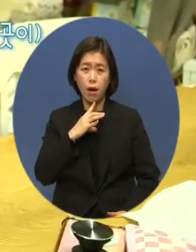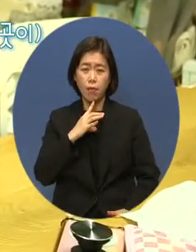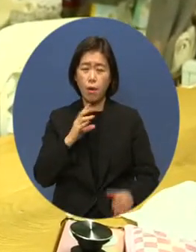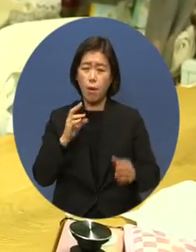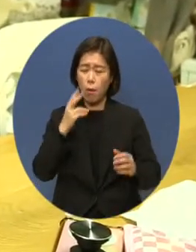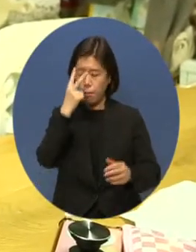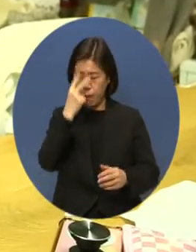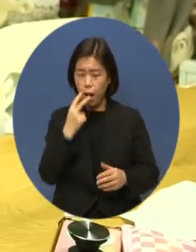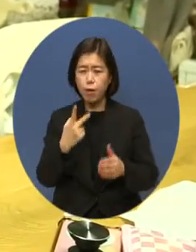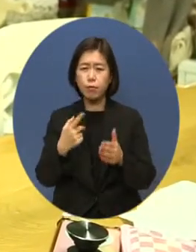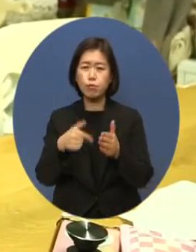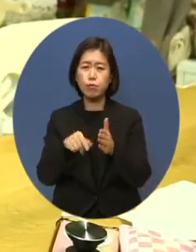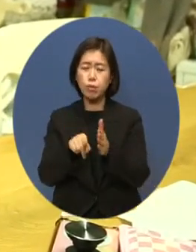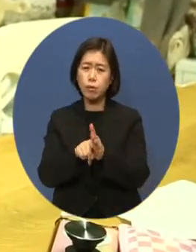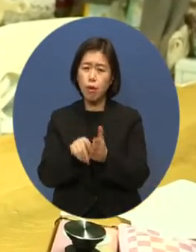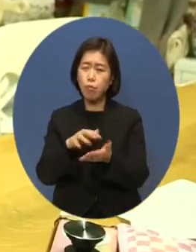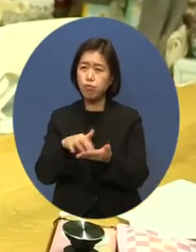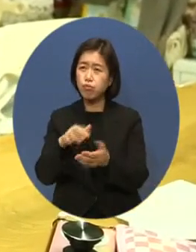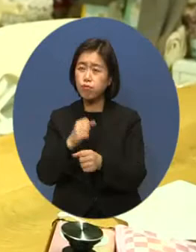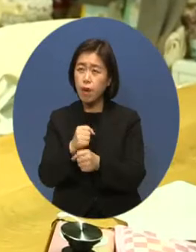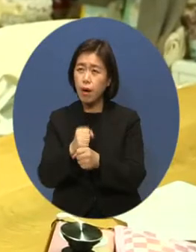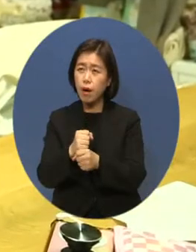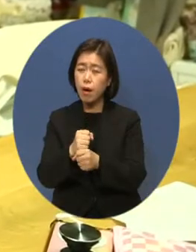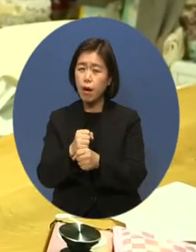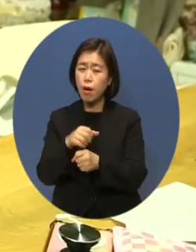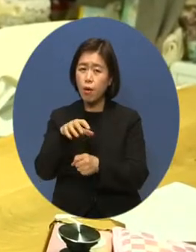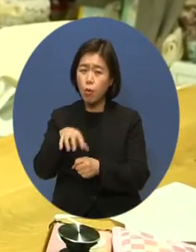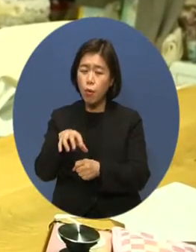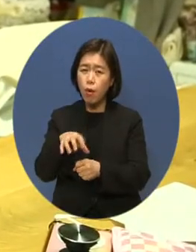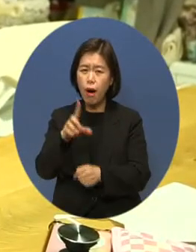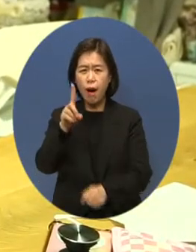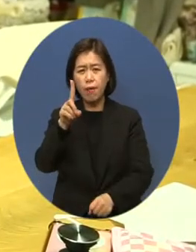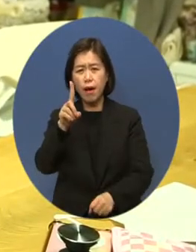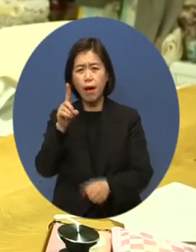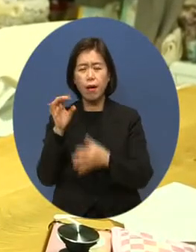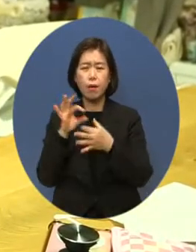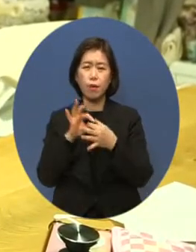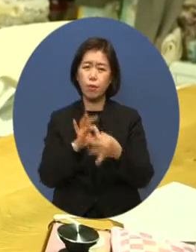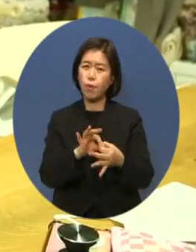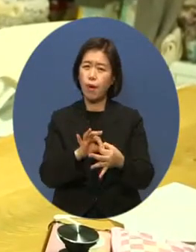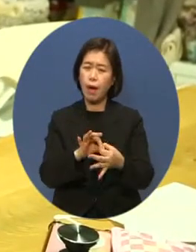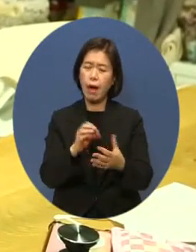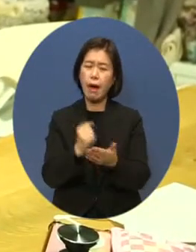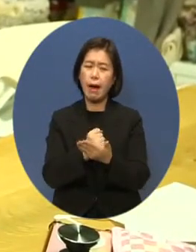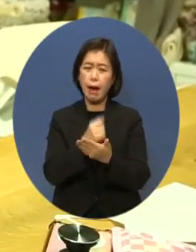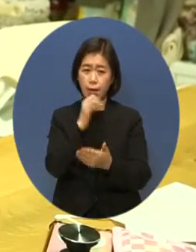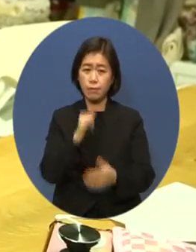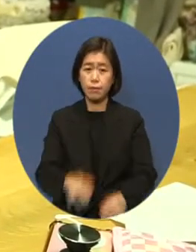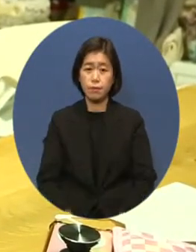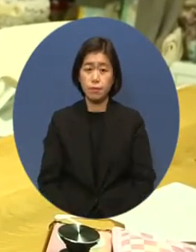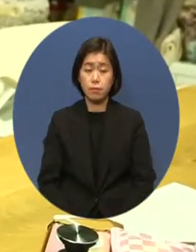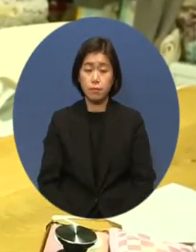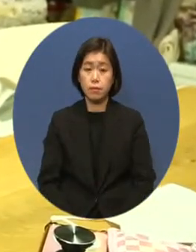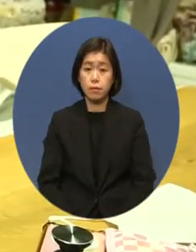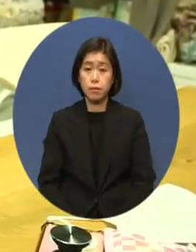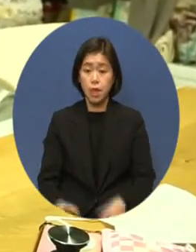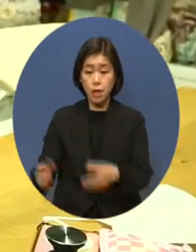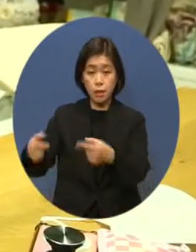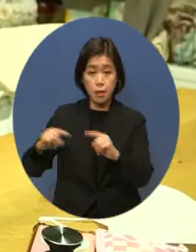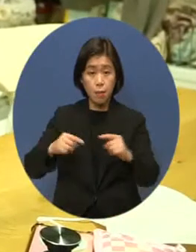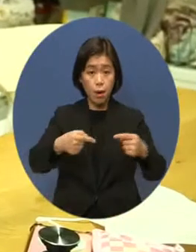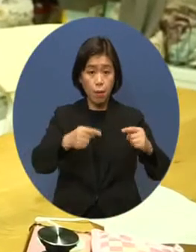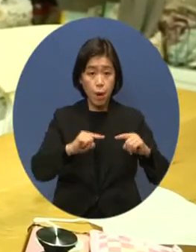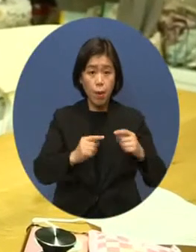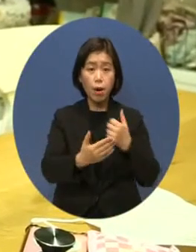안타까우신가 봐요. 네, 맞아요. 만들어주시는 분들은 사실 지금 많으세요. 많이 참여를 하시려고